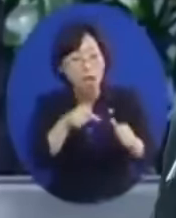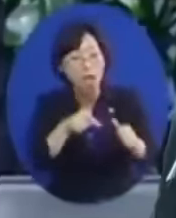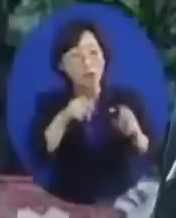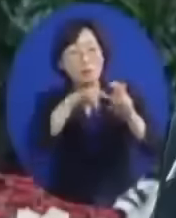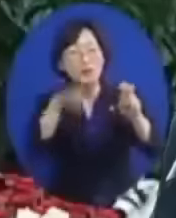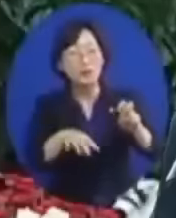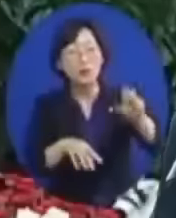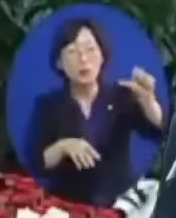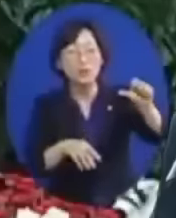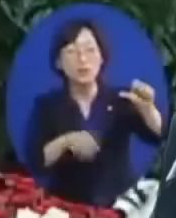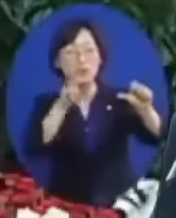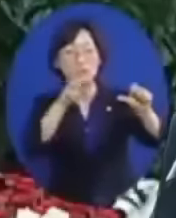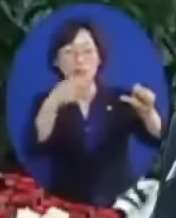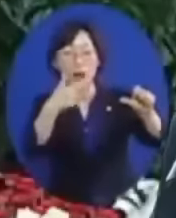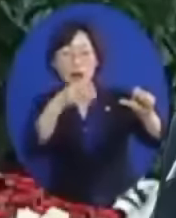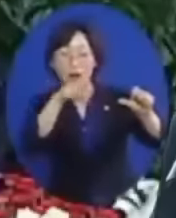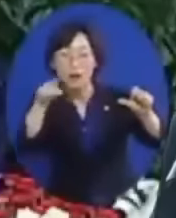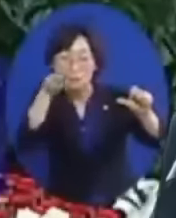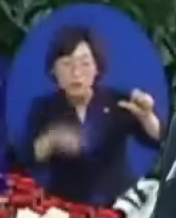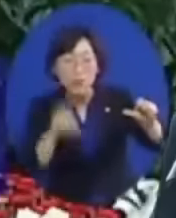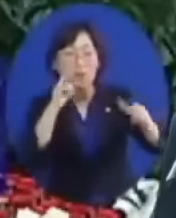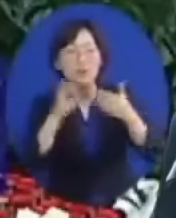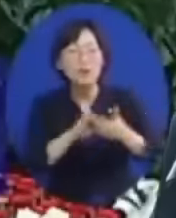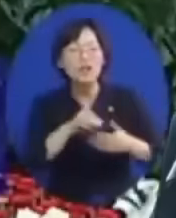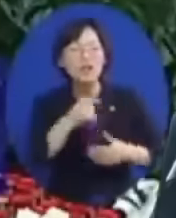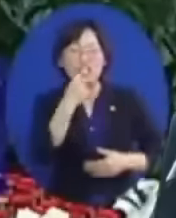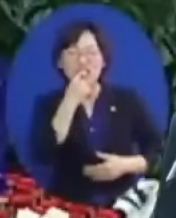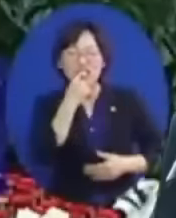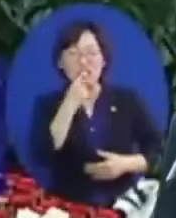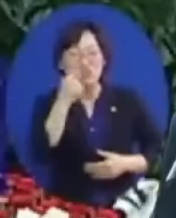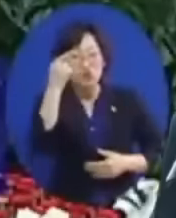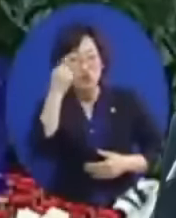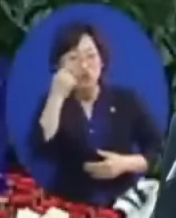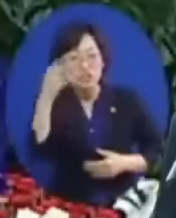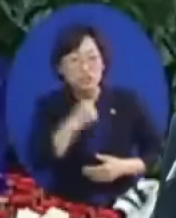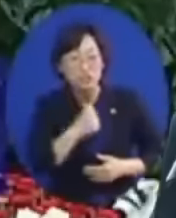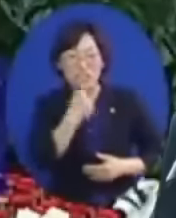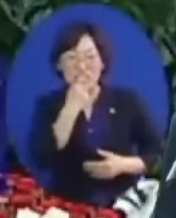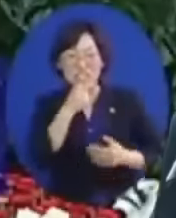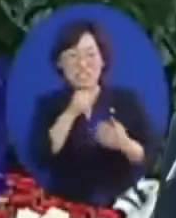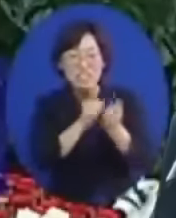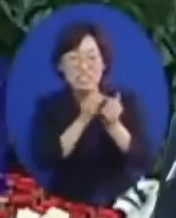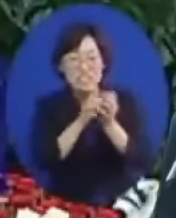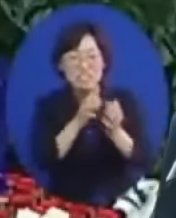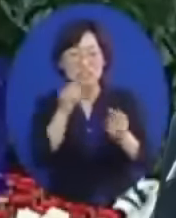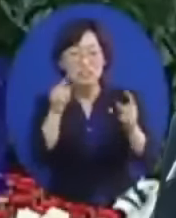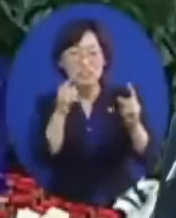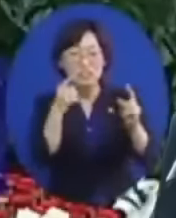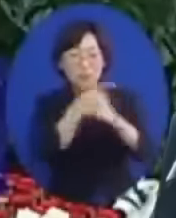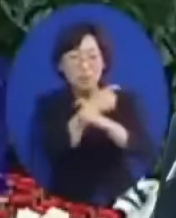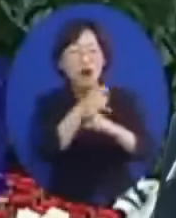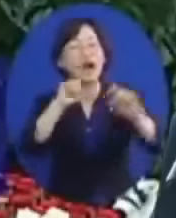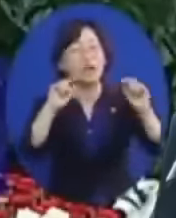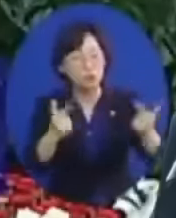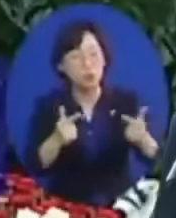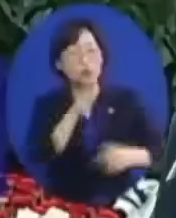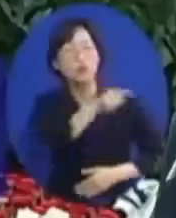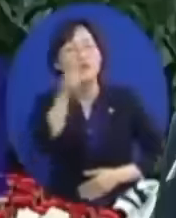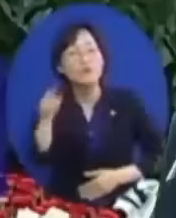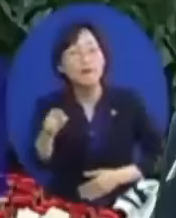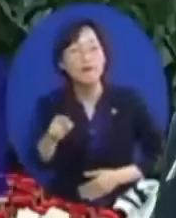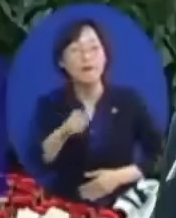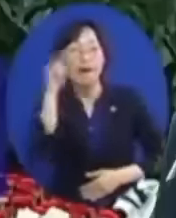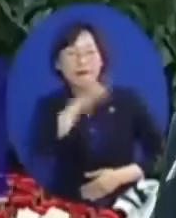마태복음 5장 38절로 42절에 또 눈은 눈으로 이는 이로 갚으라 하였다는 것을 너희가 들었으나 나는 너희에게 이르노니 악한